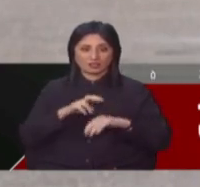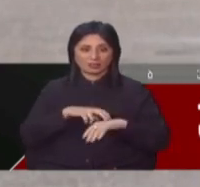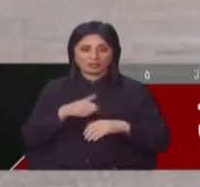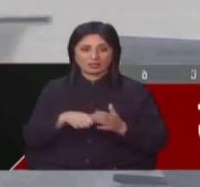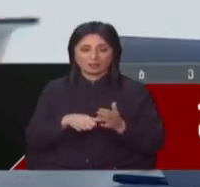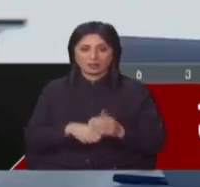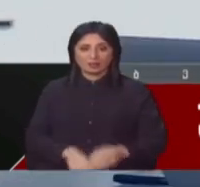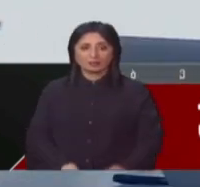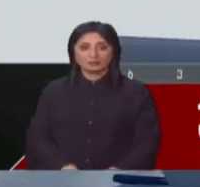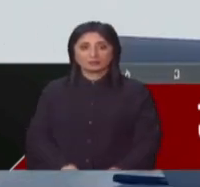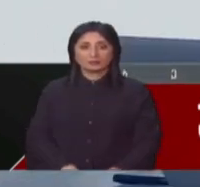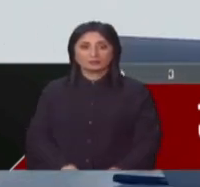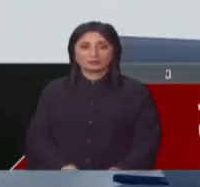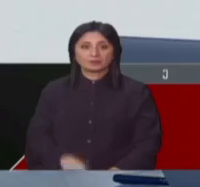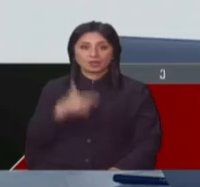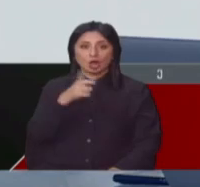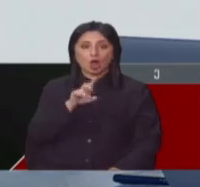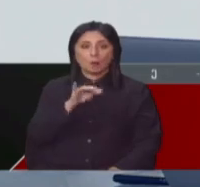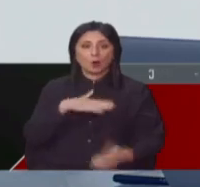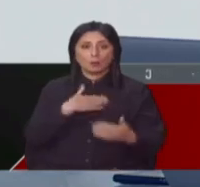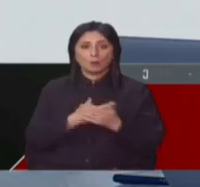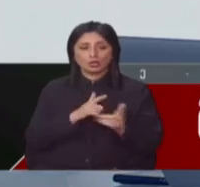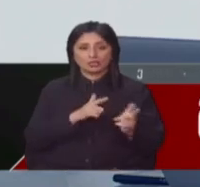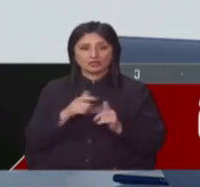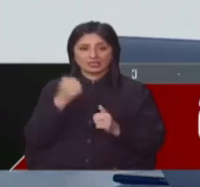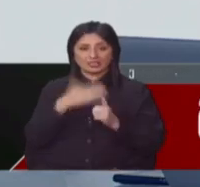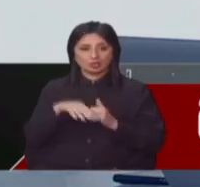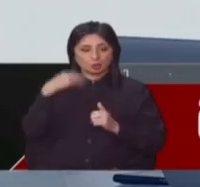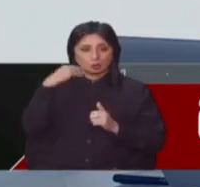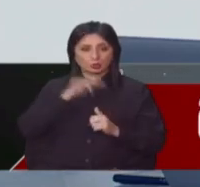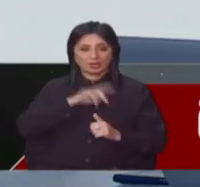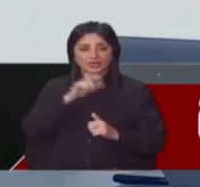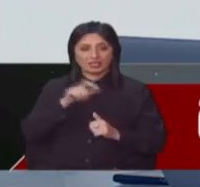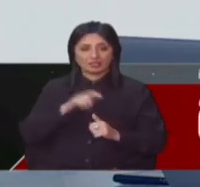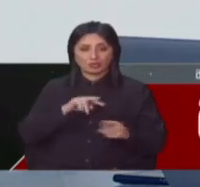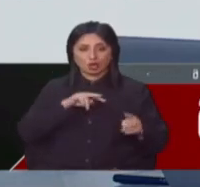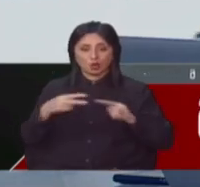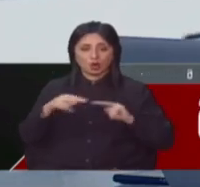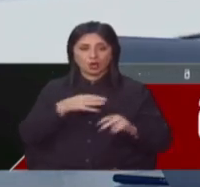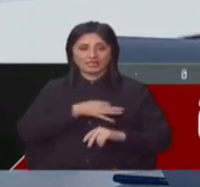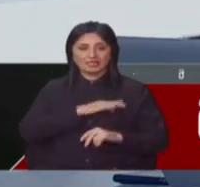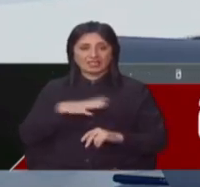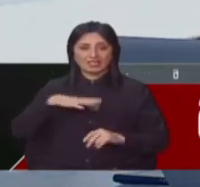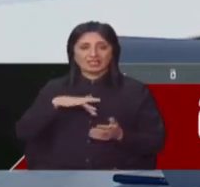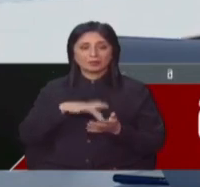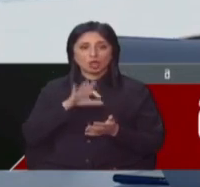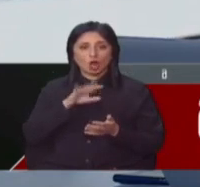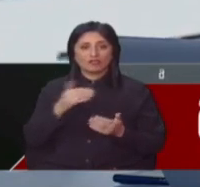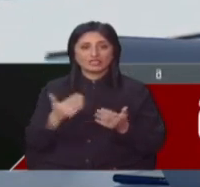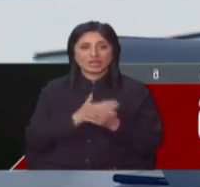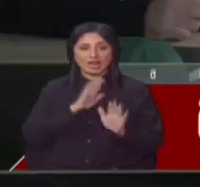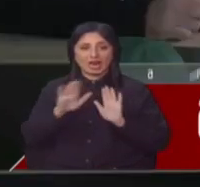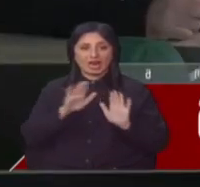დახმარება. Gomboris Mohaliseta Mosamzadebel Center, Turketis Tanam Shromlobisa da Koordinatsiis Agentos Tbilisis Ofisis